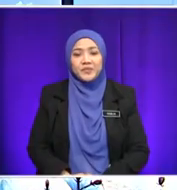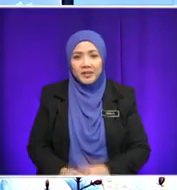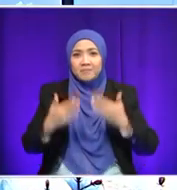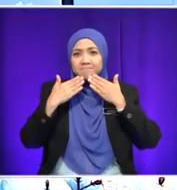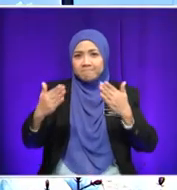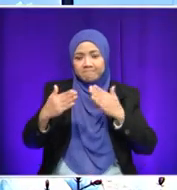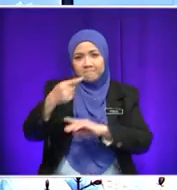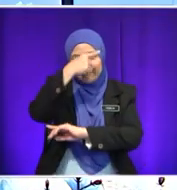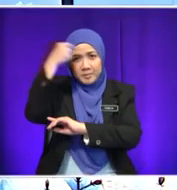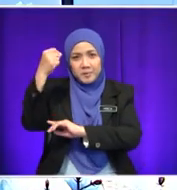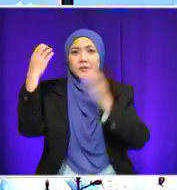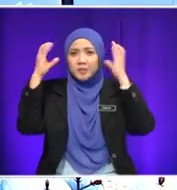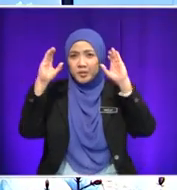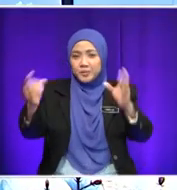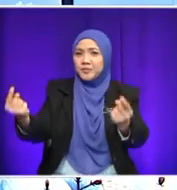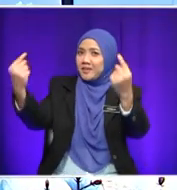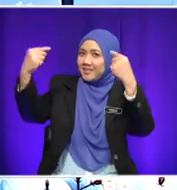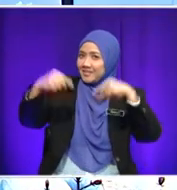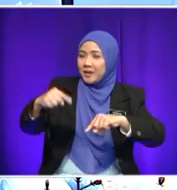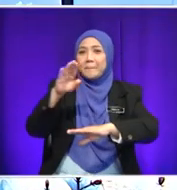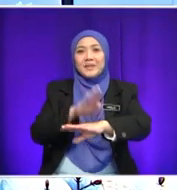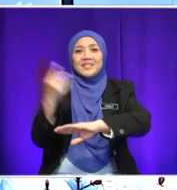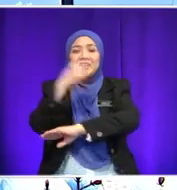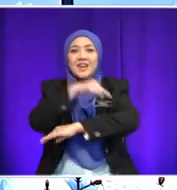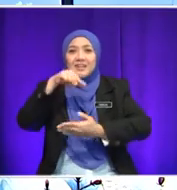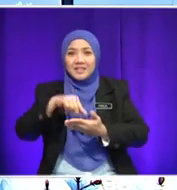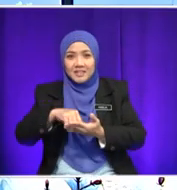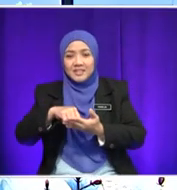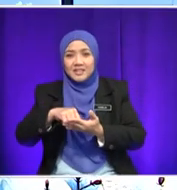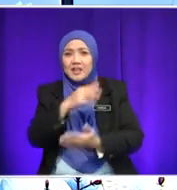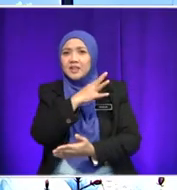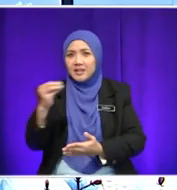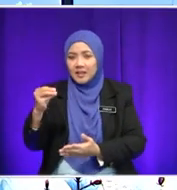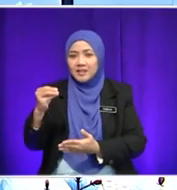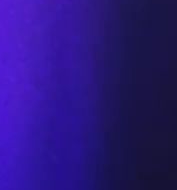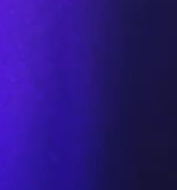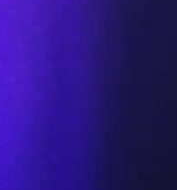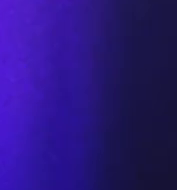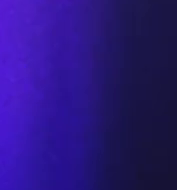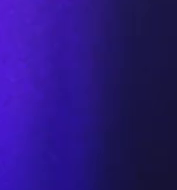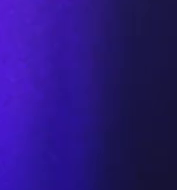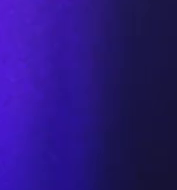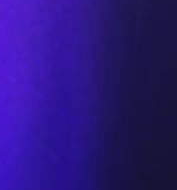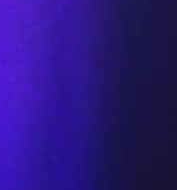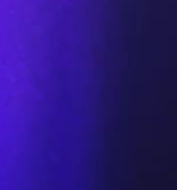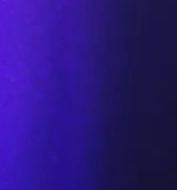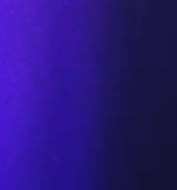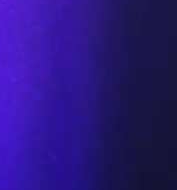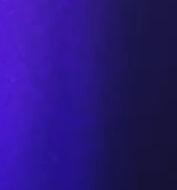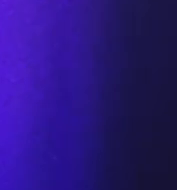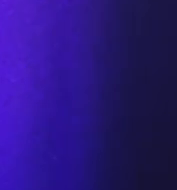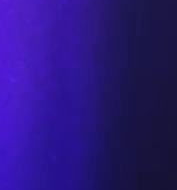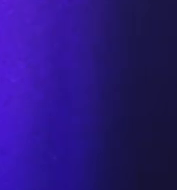bersama-sama dengan kita di directv KPM hari ini kita juga dibantu oleh juru bahasa isyarat yaitu cekgu